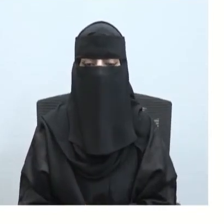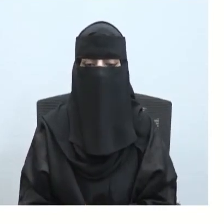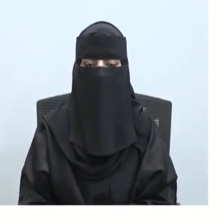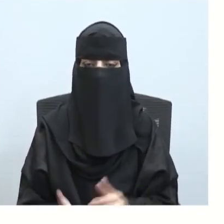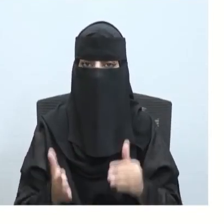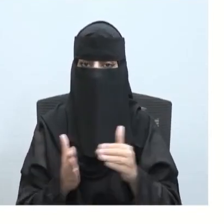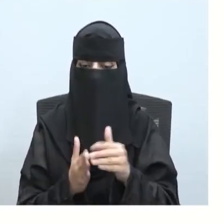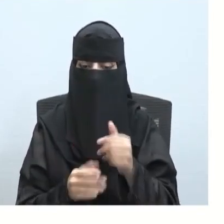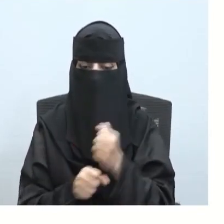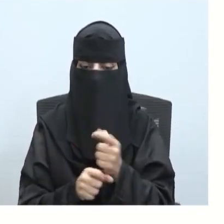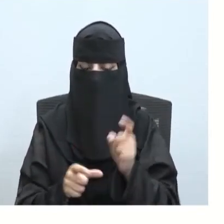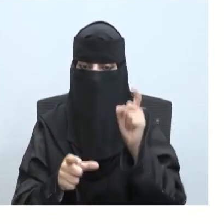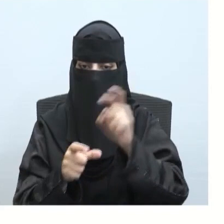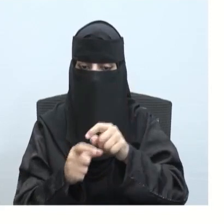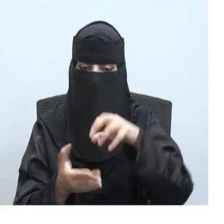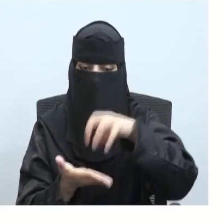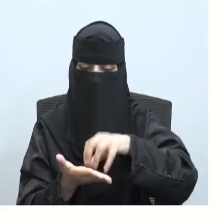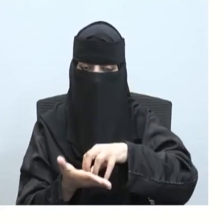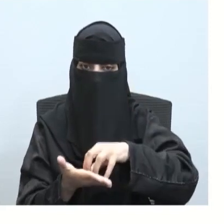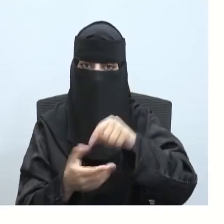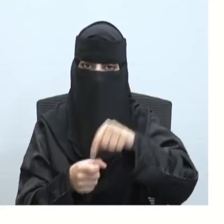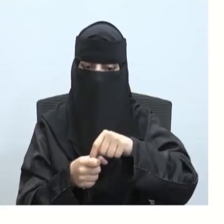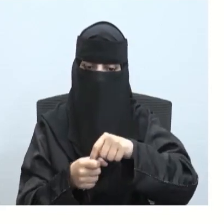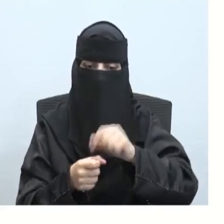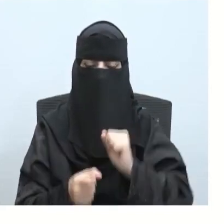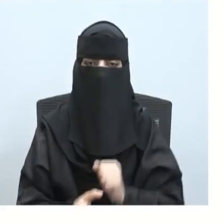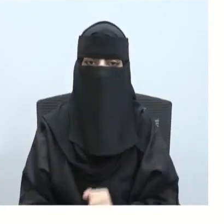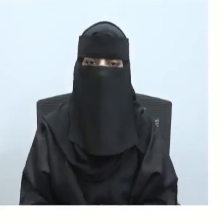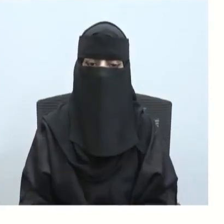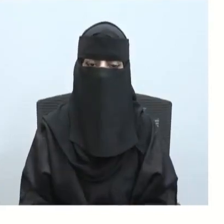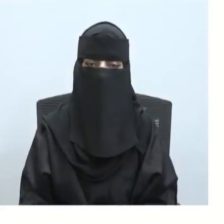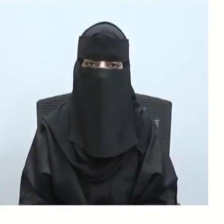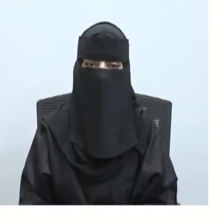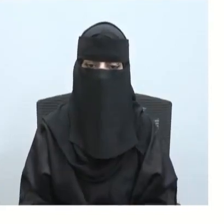وأخيرا لتصل إلى العقدة الداخلية Main Controller.